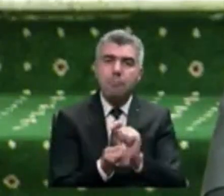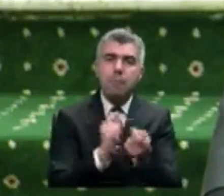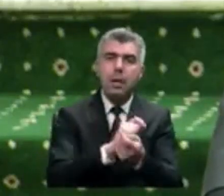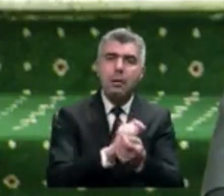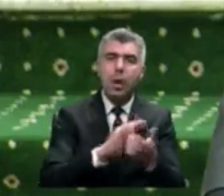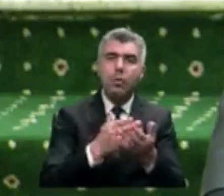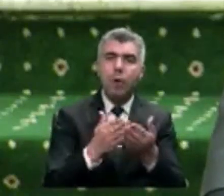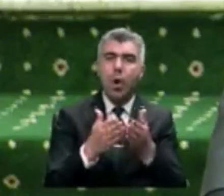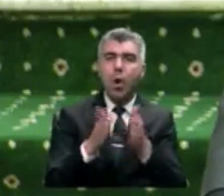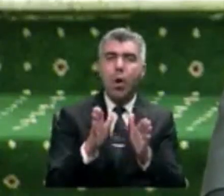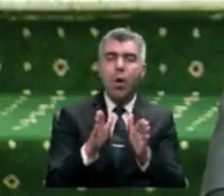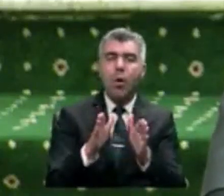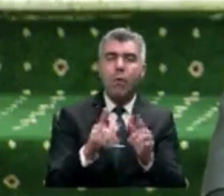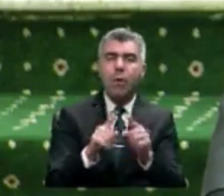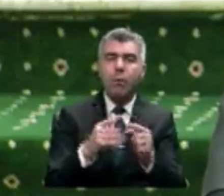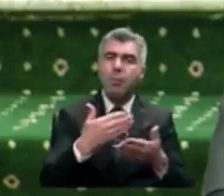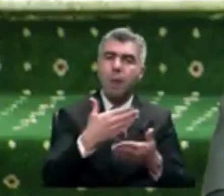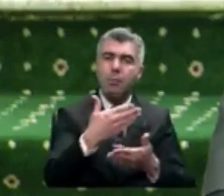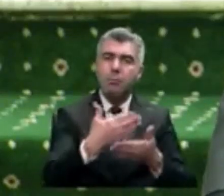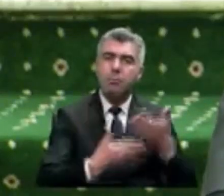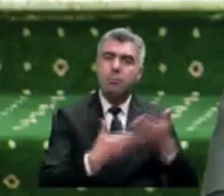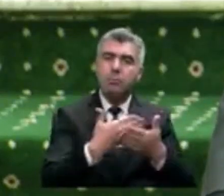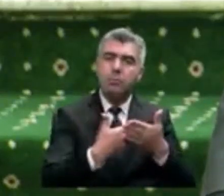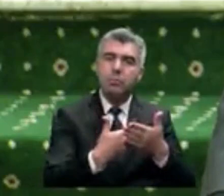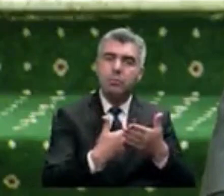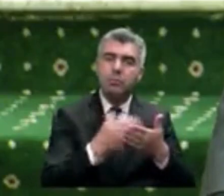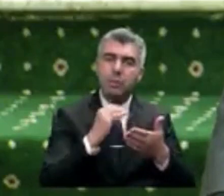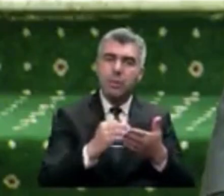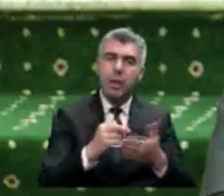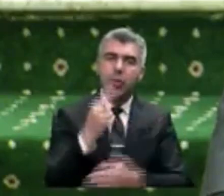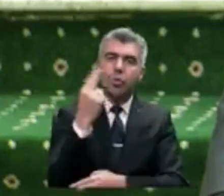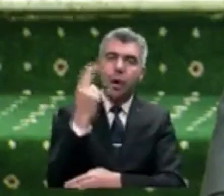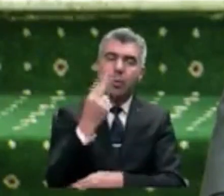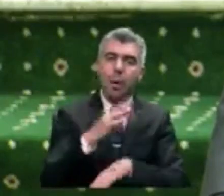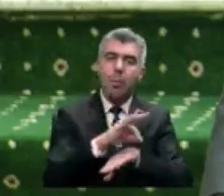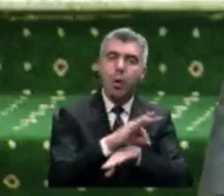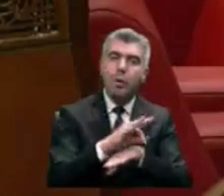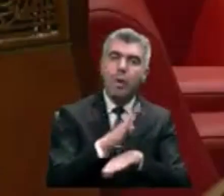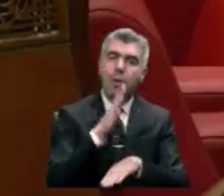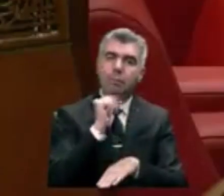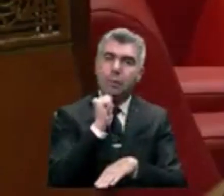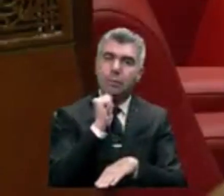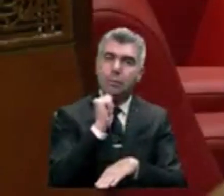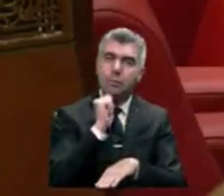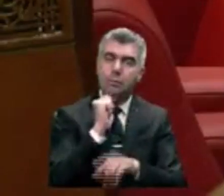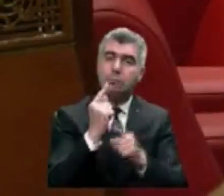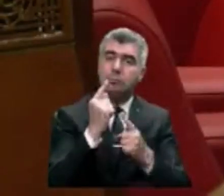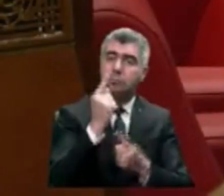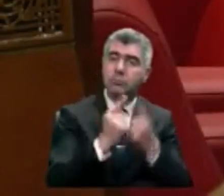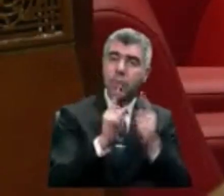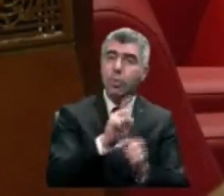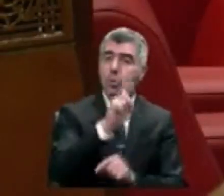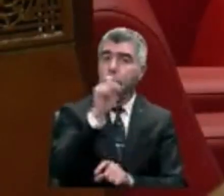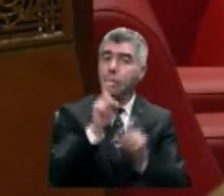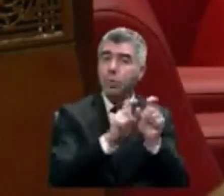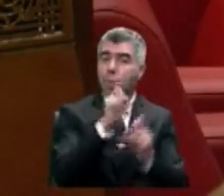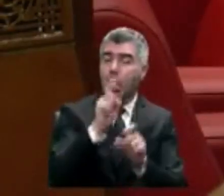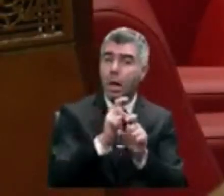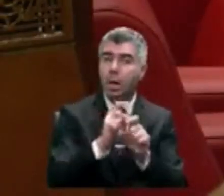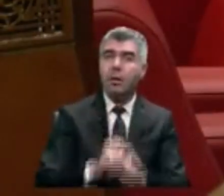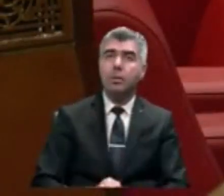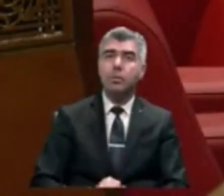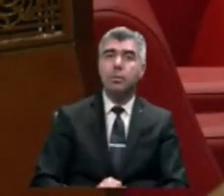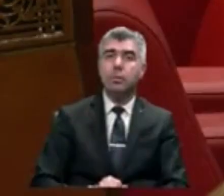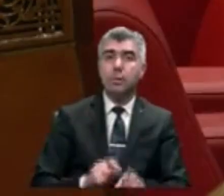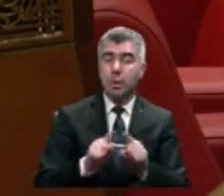لفتح باب التعاقد في الجامعه المغربيه بدل التوظيف تساؤل تساؤلات نتقاسمها معكم على امل